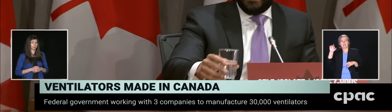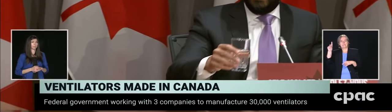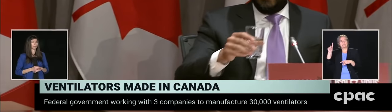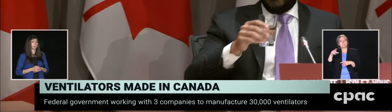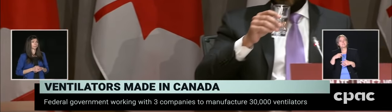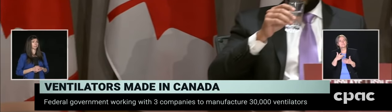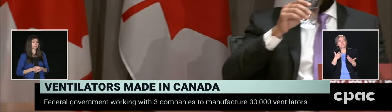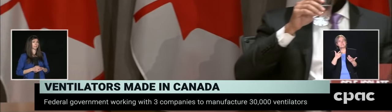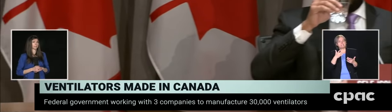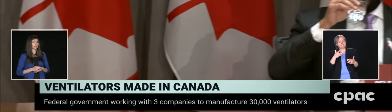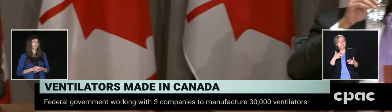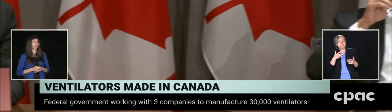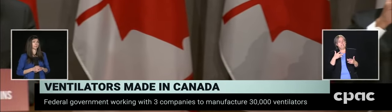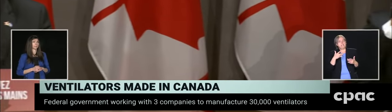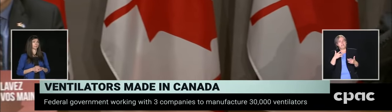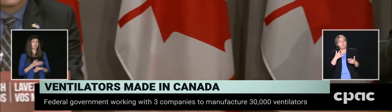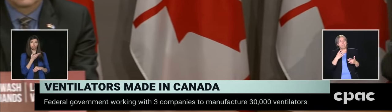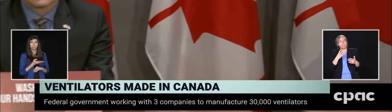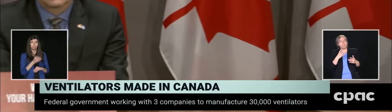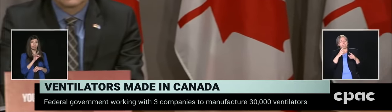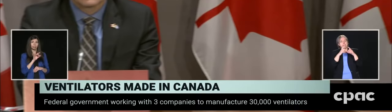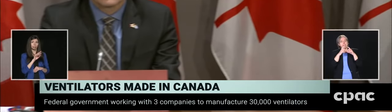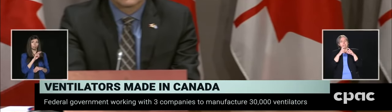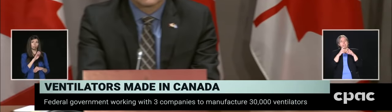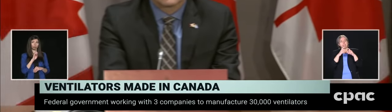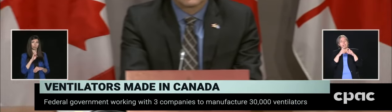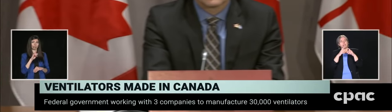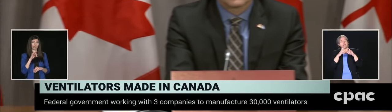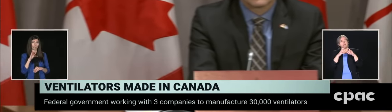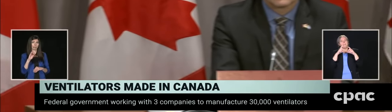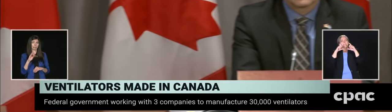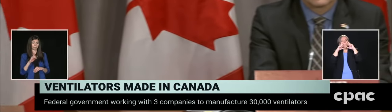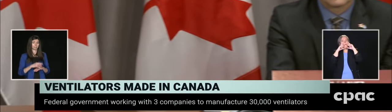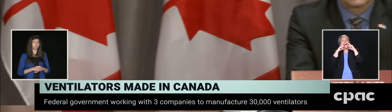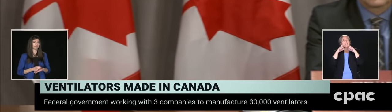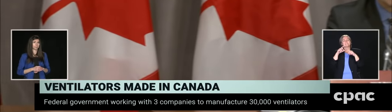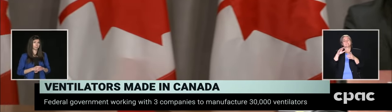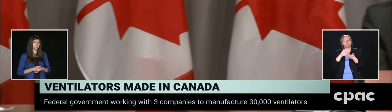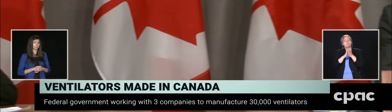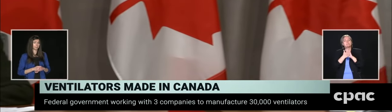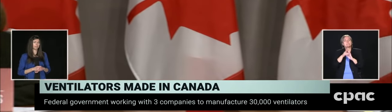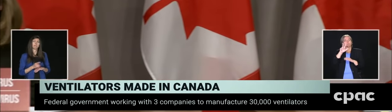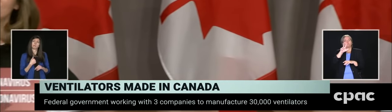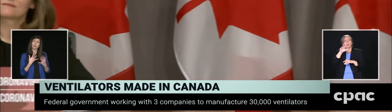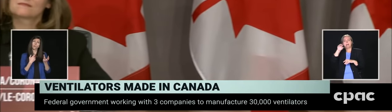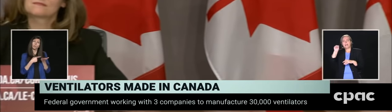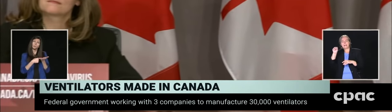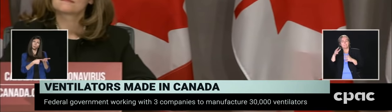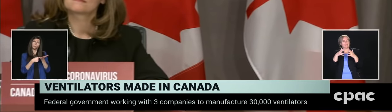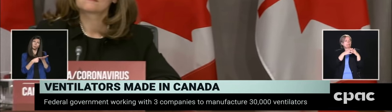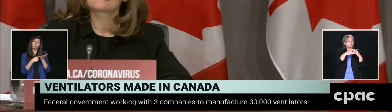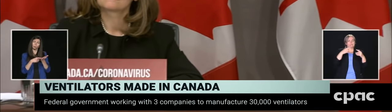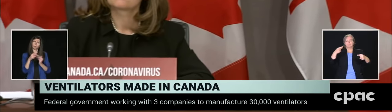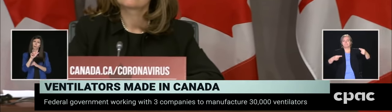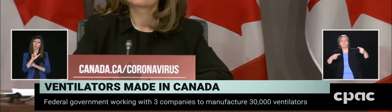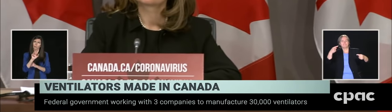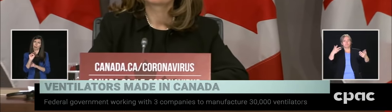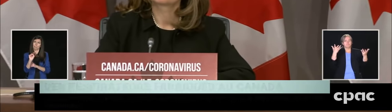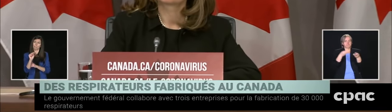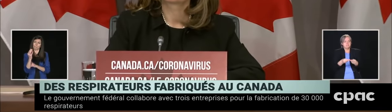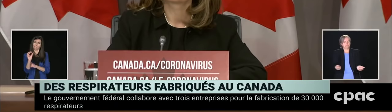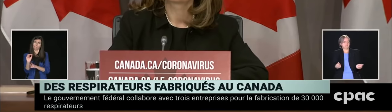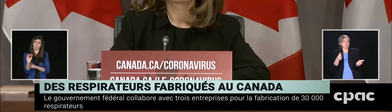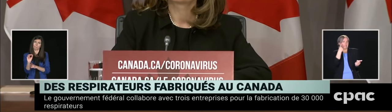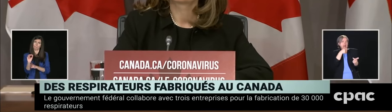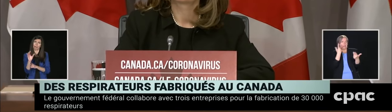des masques de la compagnie 3M avec les États-Unis, mais le premier ministre a quand même laissé entendre qu'il pourrait y